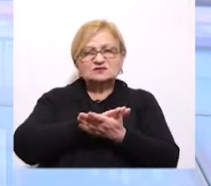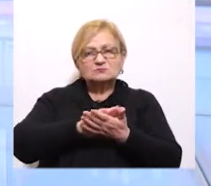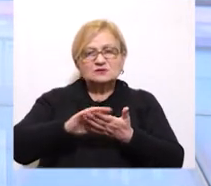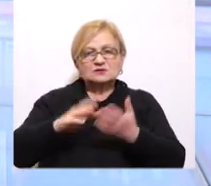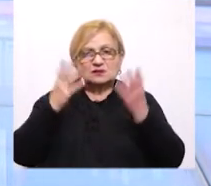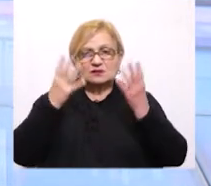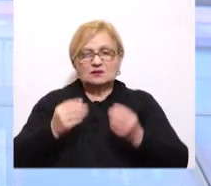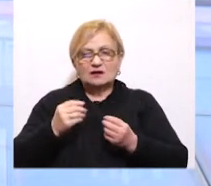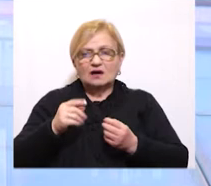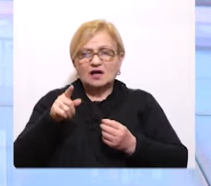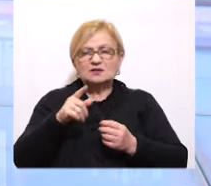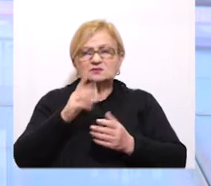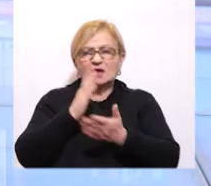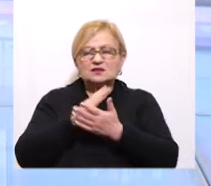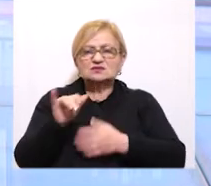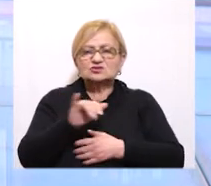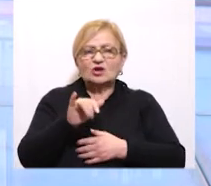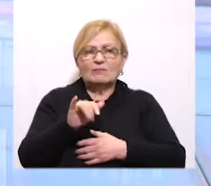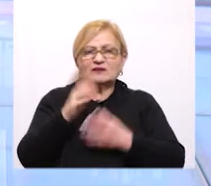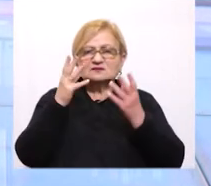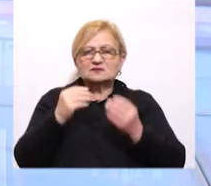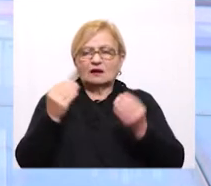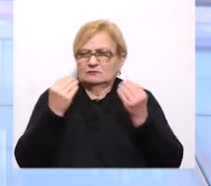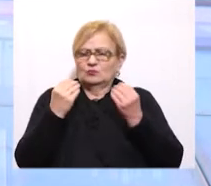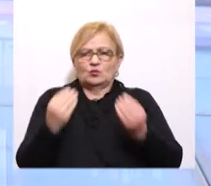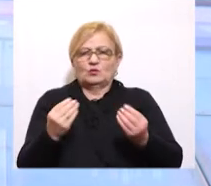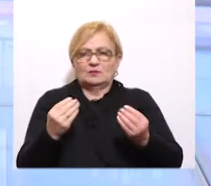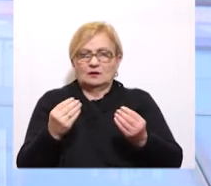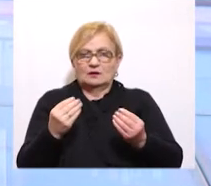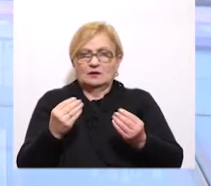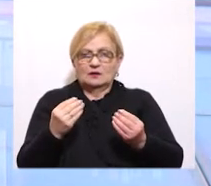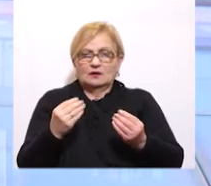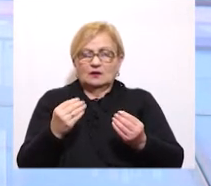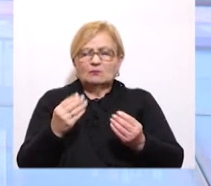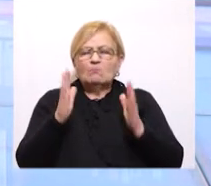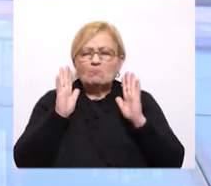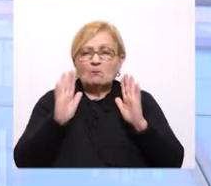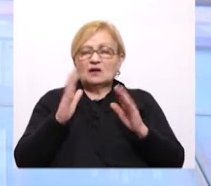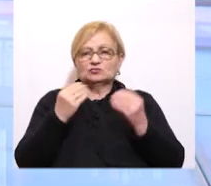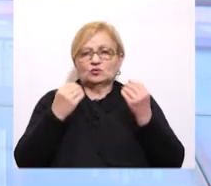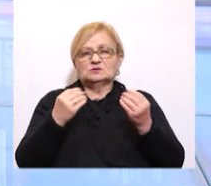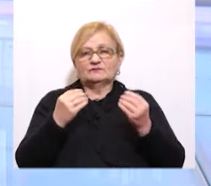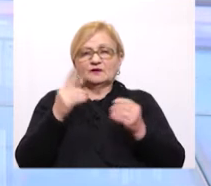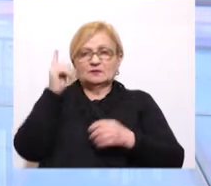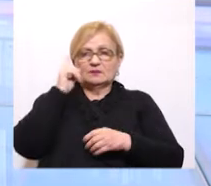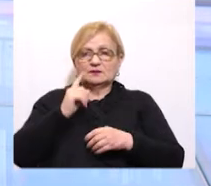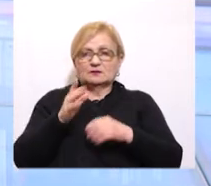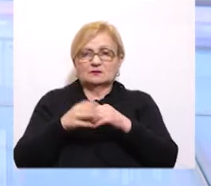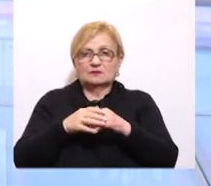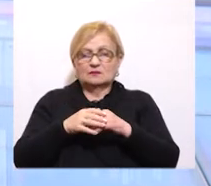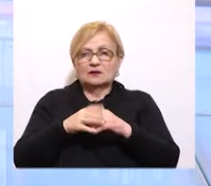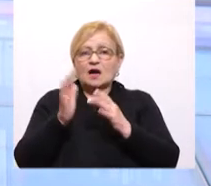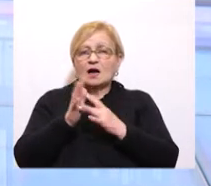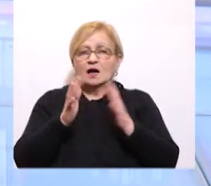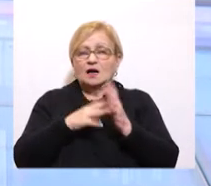და ისეთი უქმე, როდესაც ისინი დასვენების გარდა არაფერს აკეთებენ. იესო